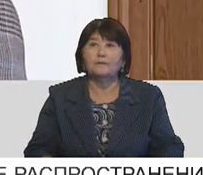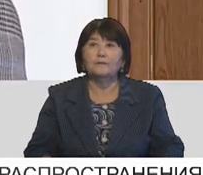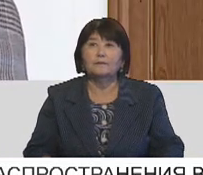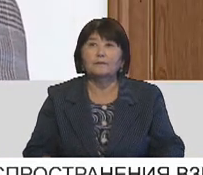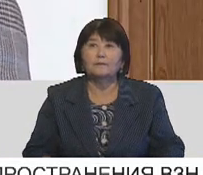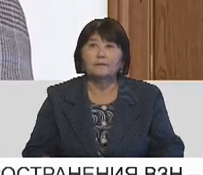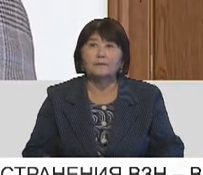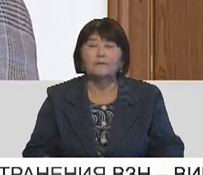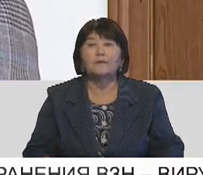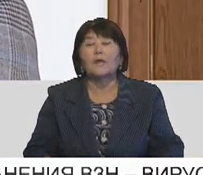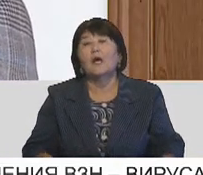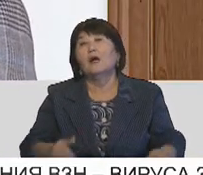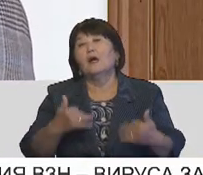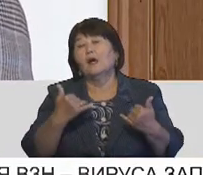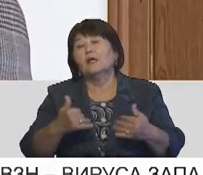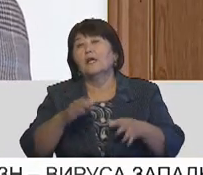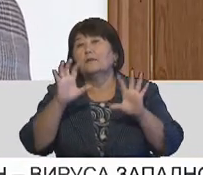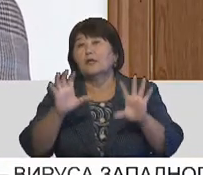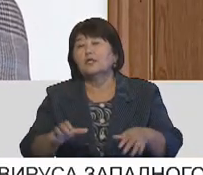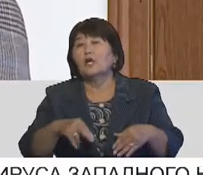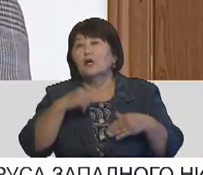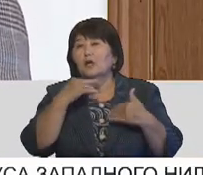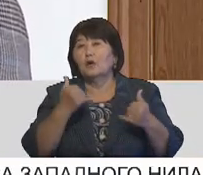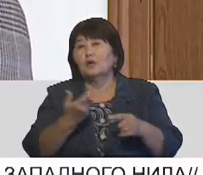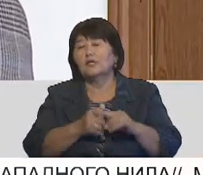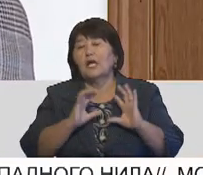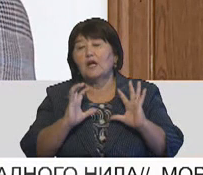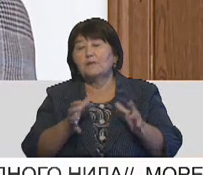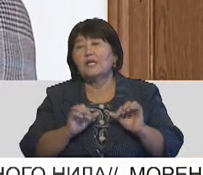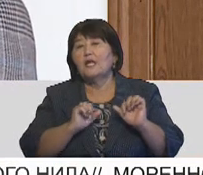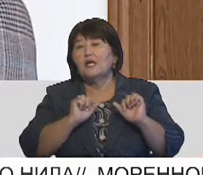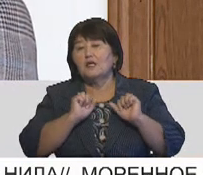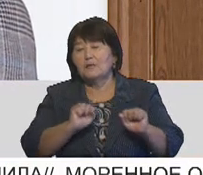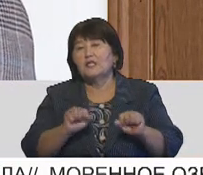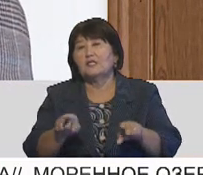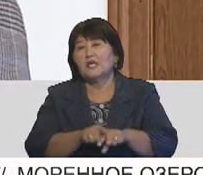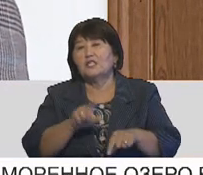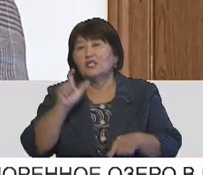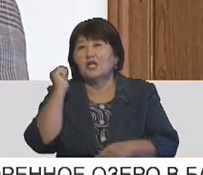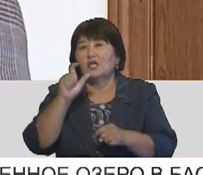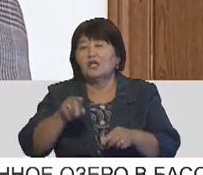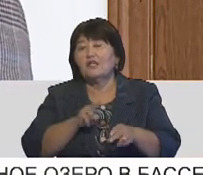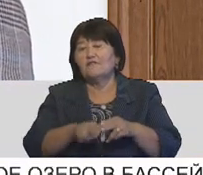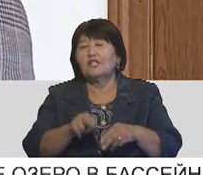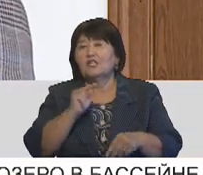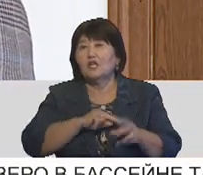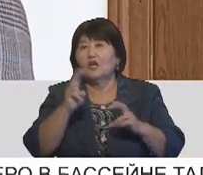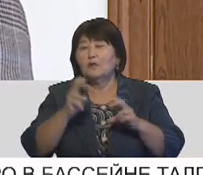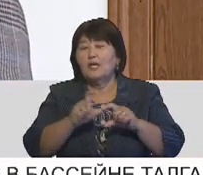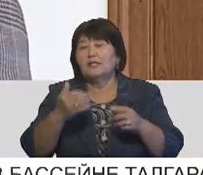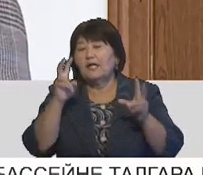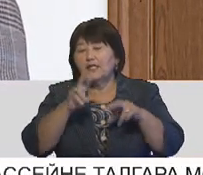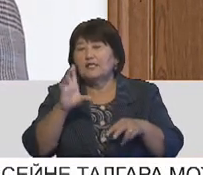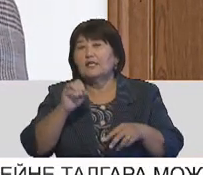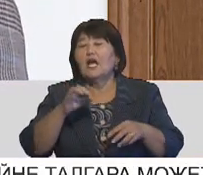населения одобрен ряд законов в целях совершенствования мер защиты граждан занятых на вредных производствах сейчас на рассмотрении Сената